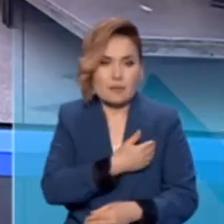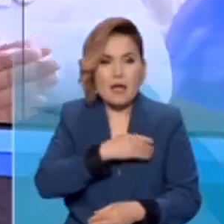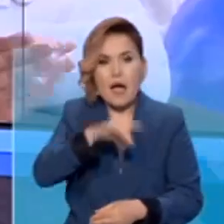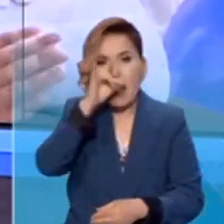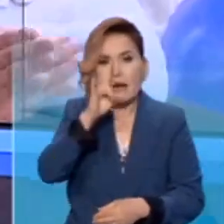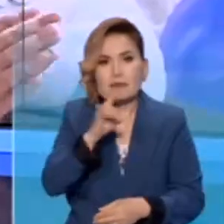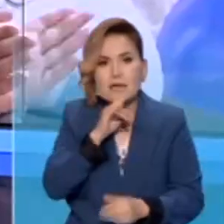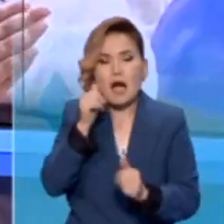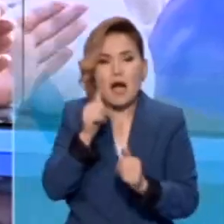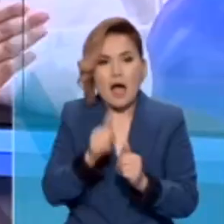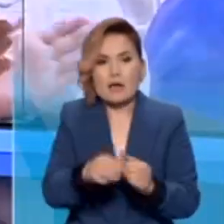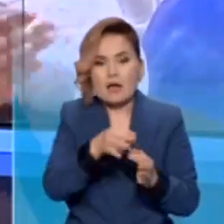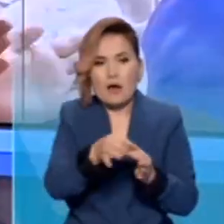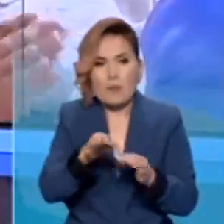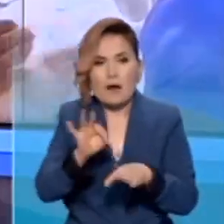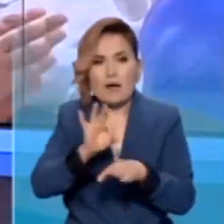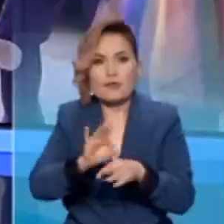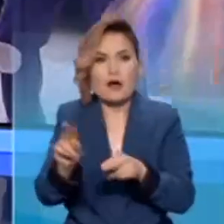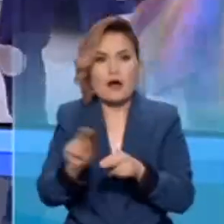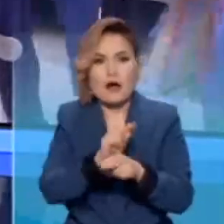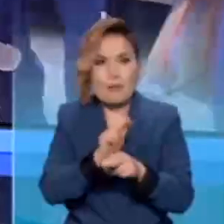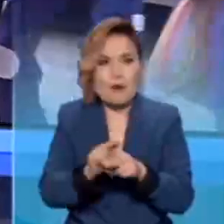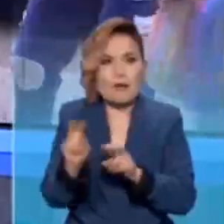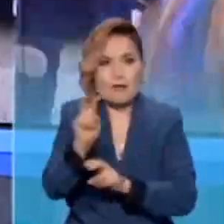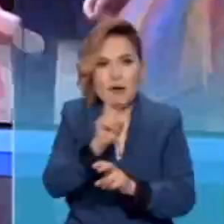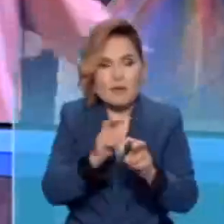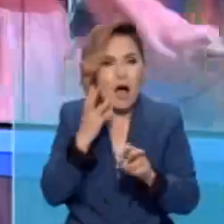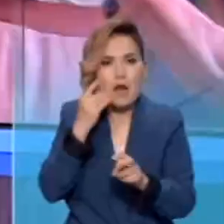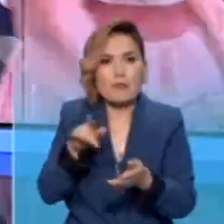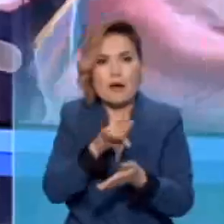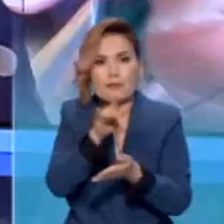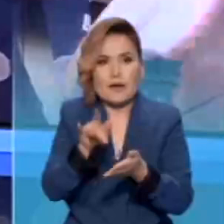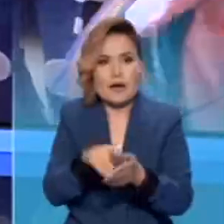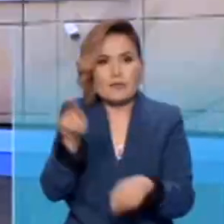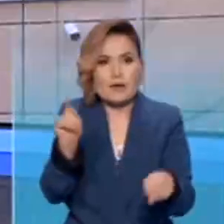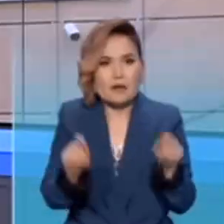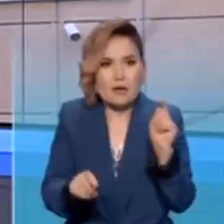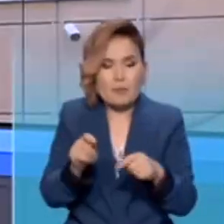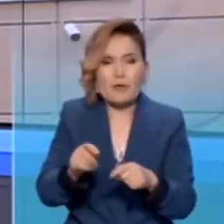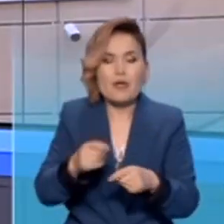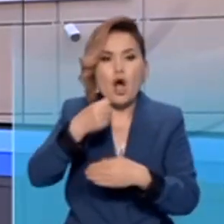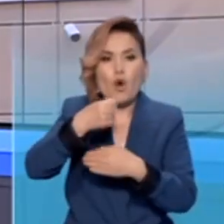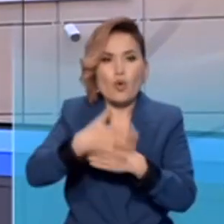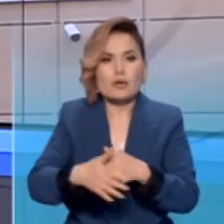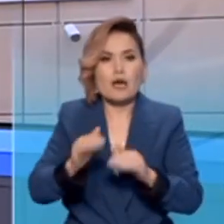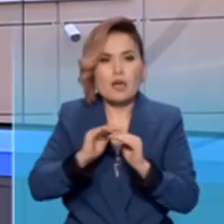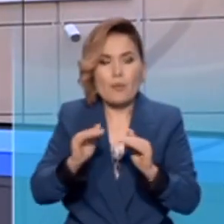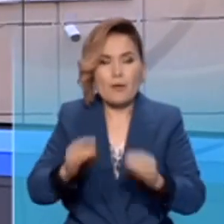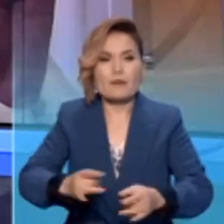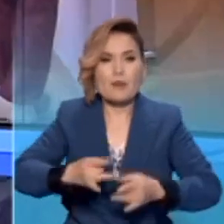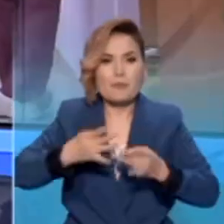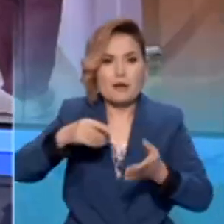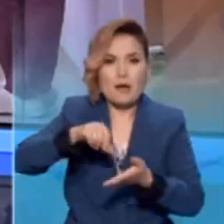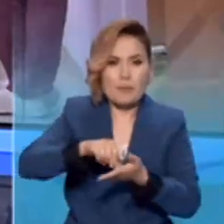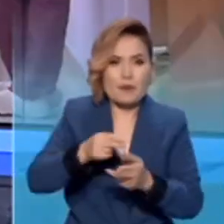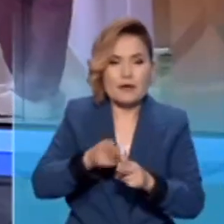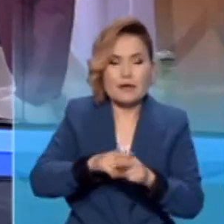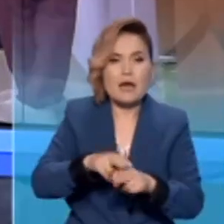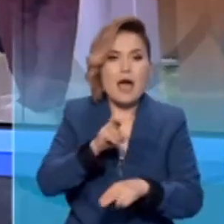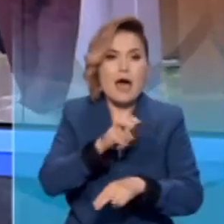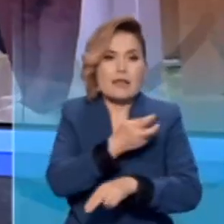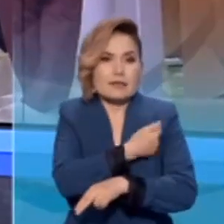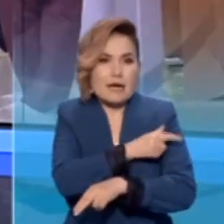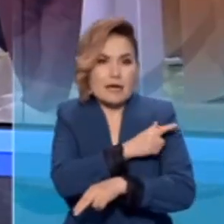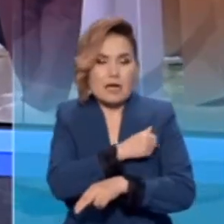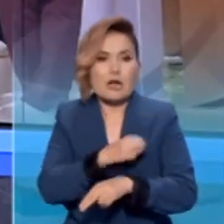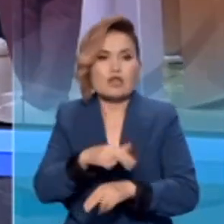Еліміздің әр өңірінен дертіне дауа іздеп Алматыдағы педиатрия орталығына келген бүлдіршіндер де бүгінгі мерекені атап өтті. Сондай-ақ дәрігерлер